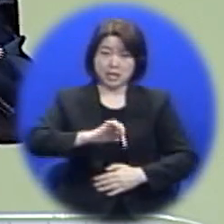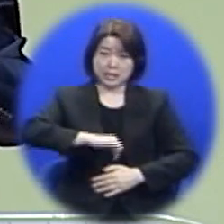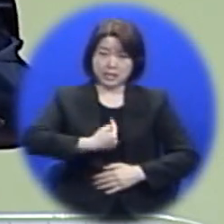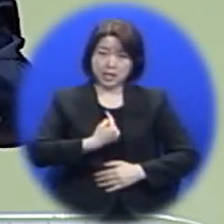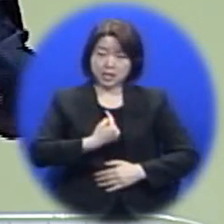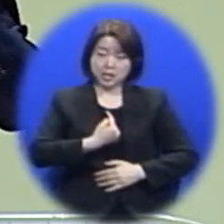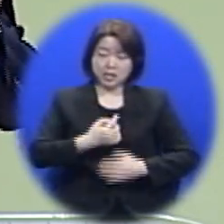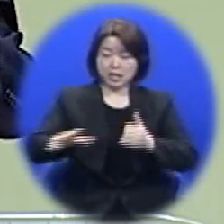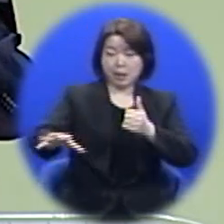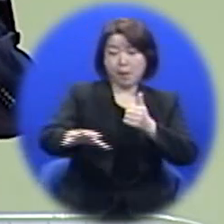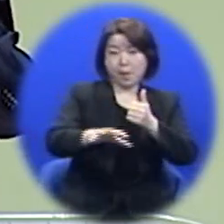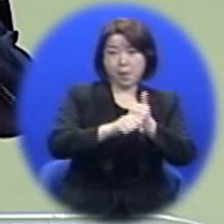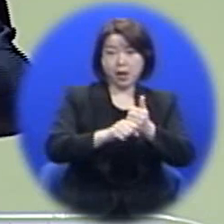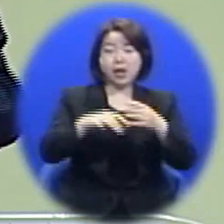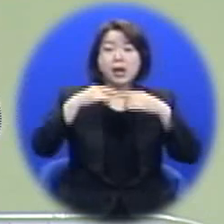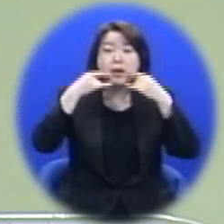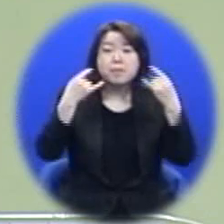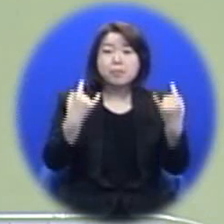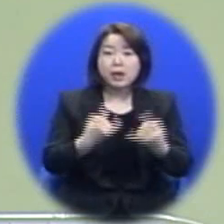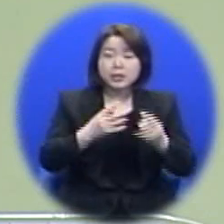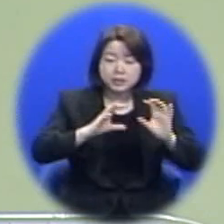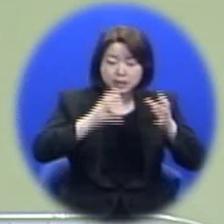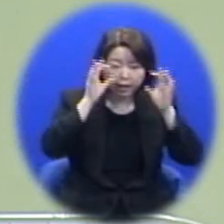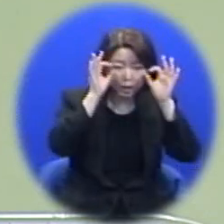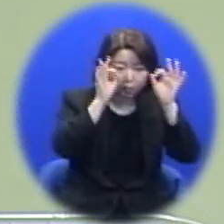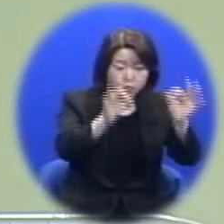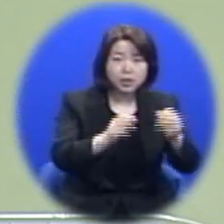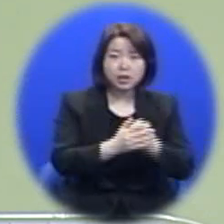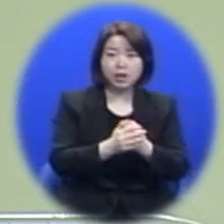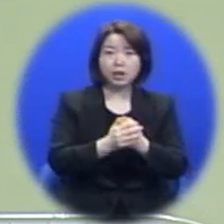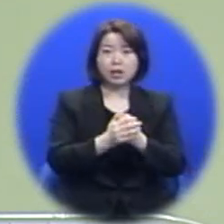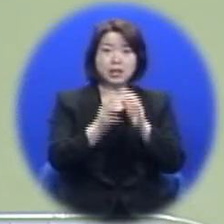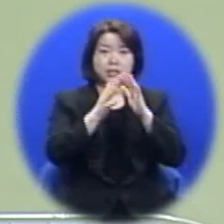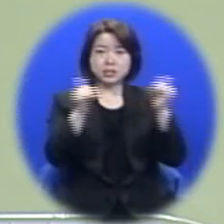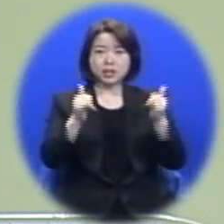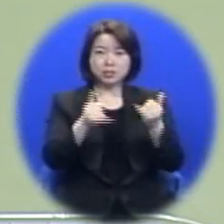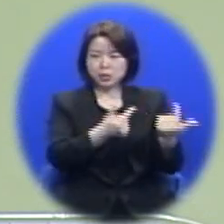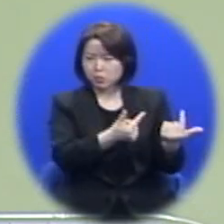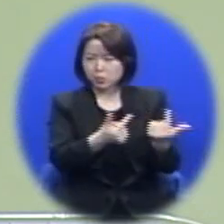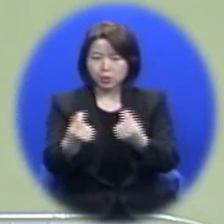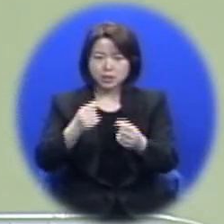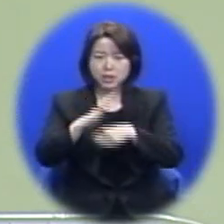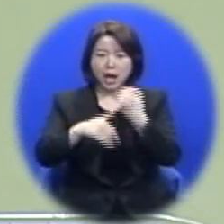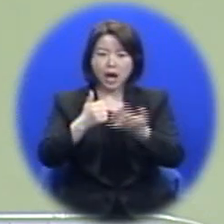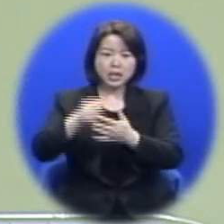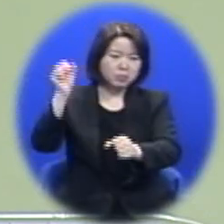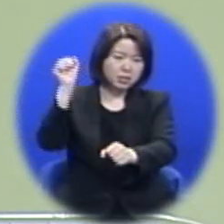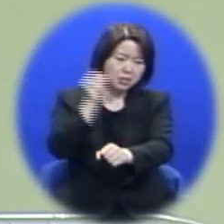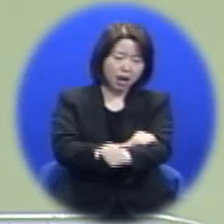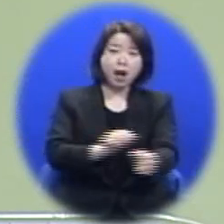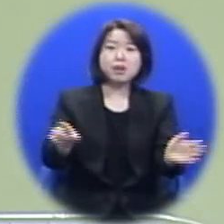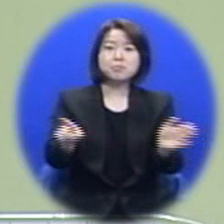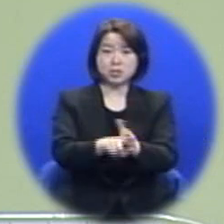식민지배 하던 프랑스 라고 하는 나라를 보니까 사람들이 다 하나님을 잘 믿어라